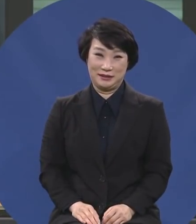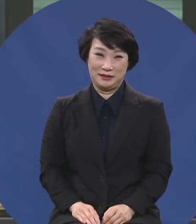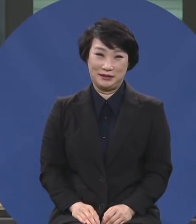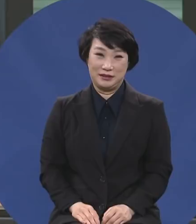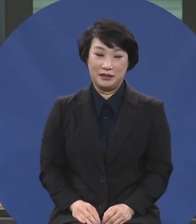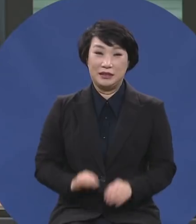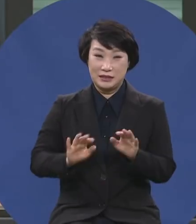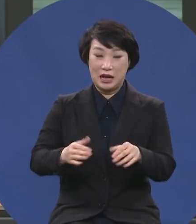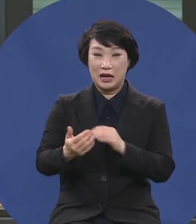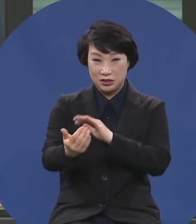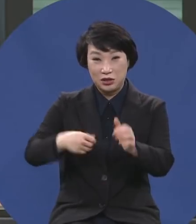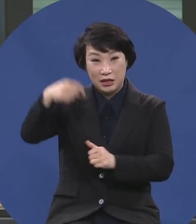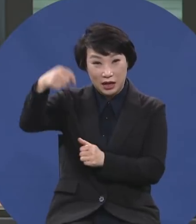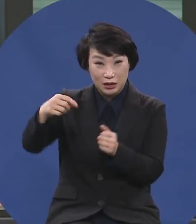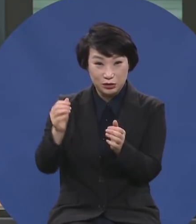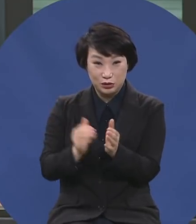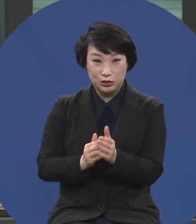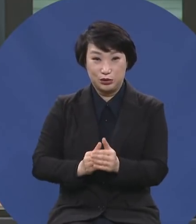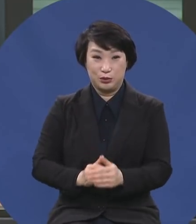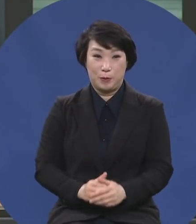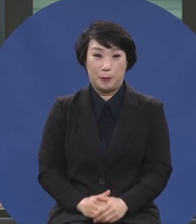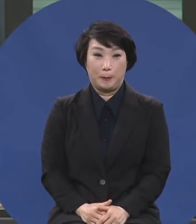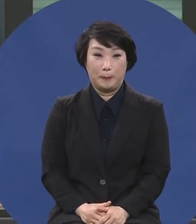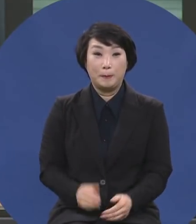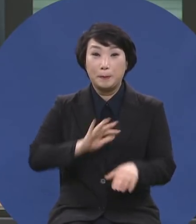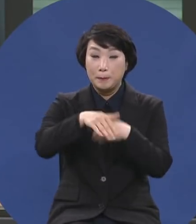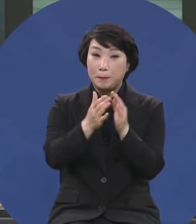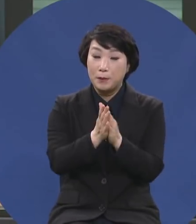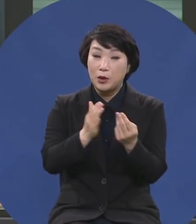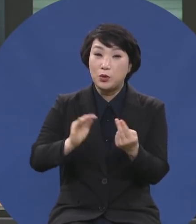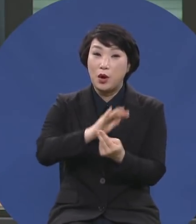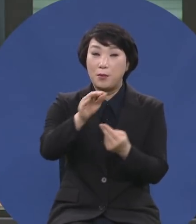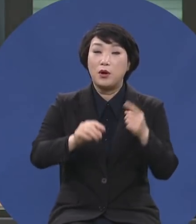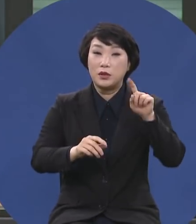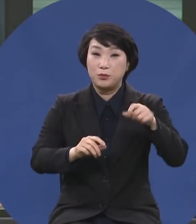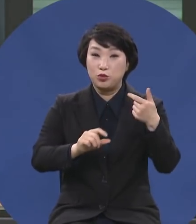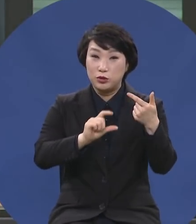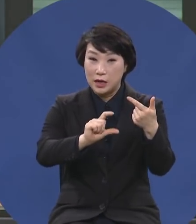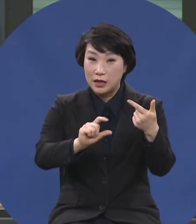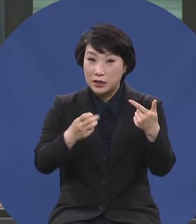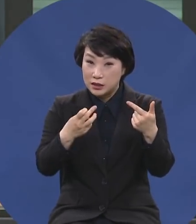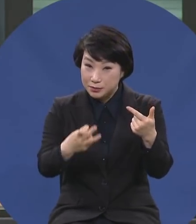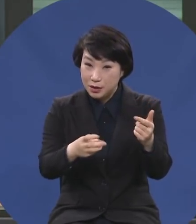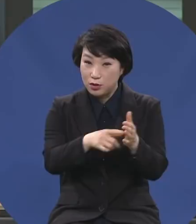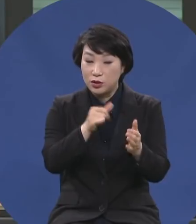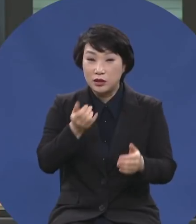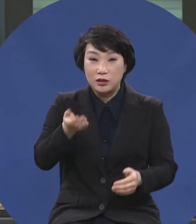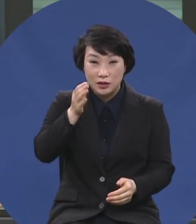라고 사전에 가르쳤다 그 말이요. 요한복음 16장 13절에